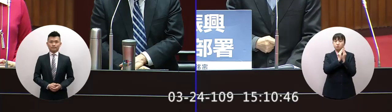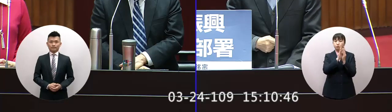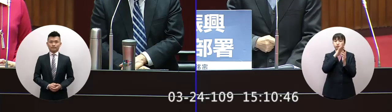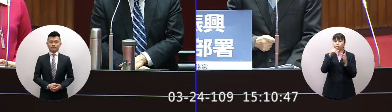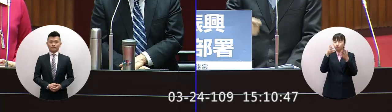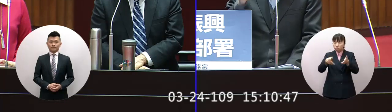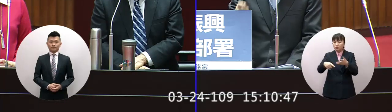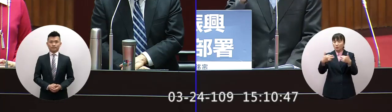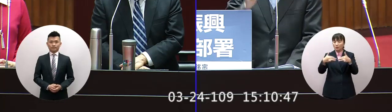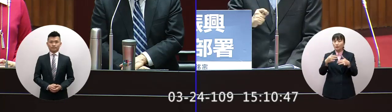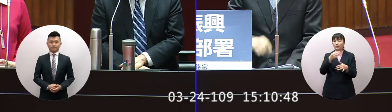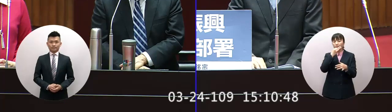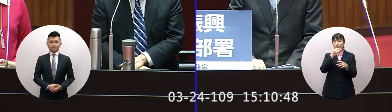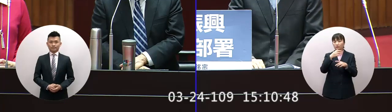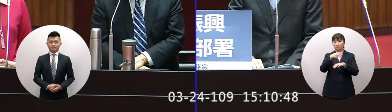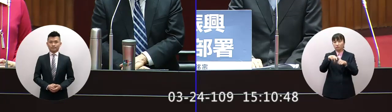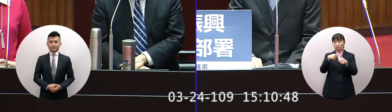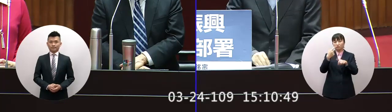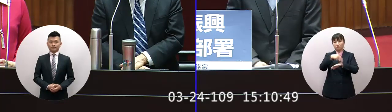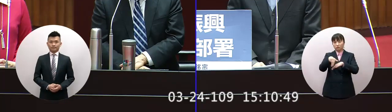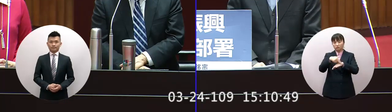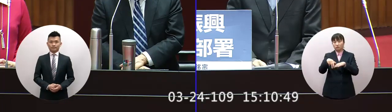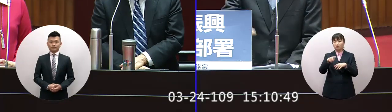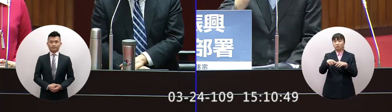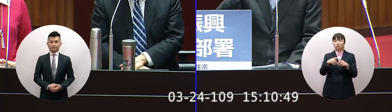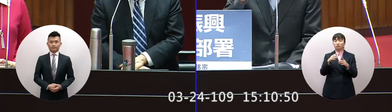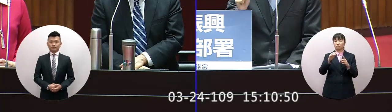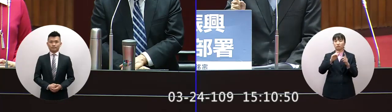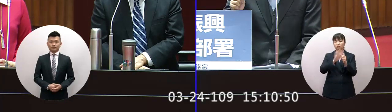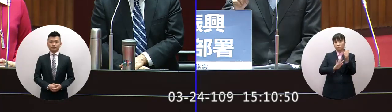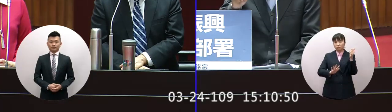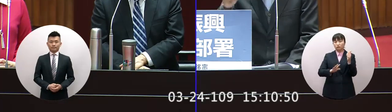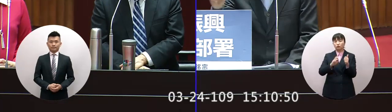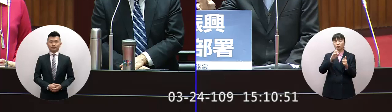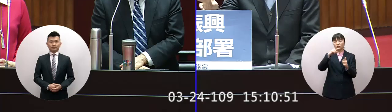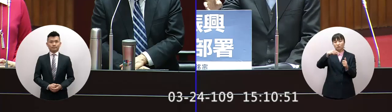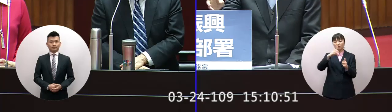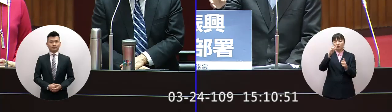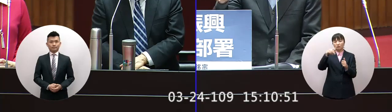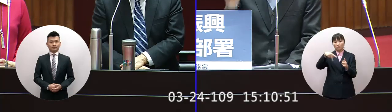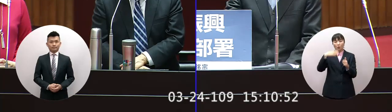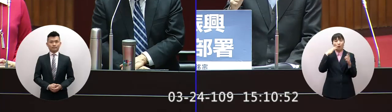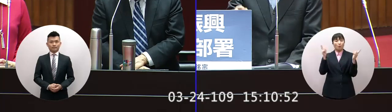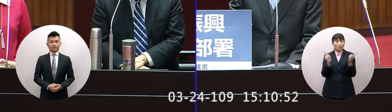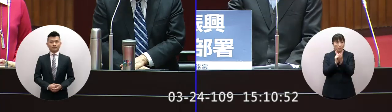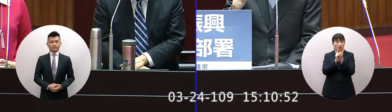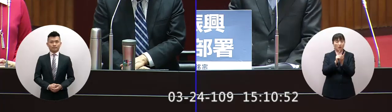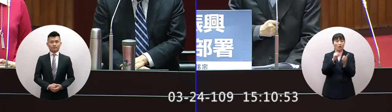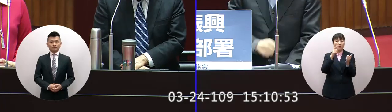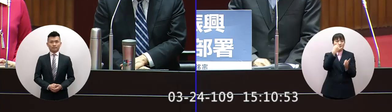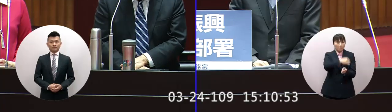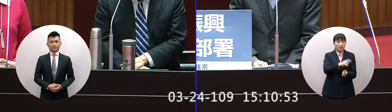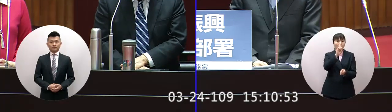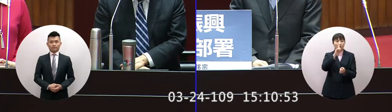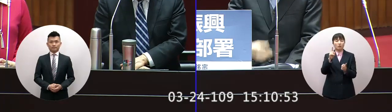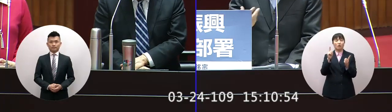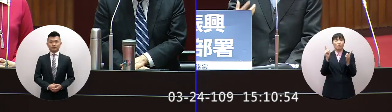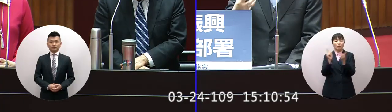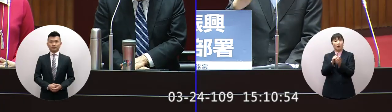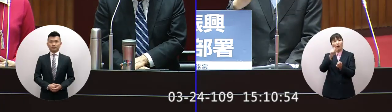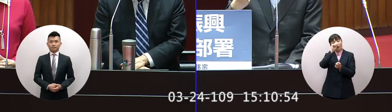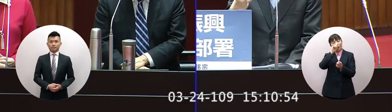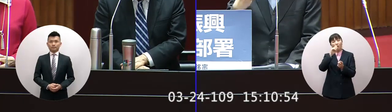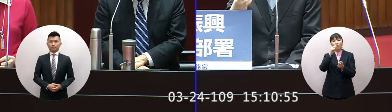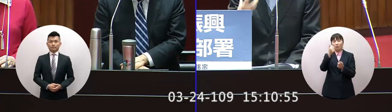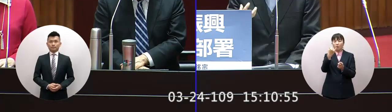有在关注对 GDP 的影响，一般会怎么样？最差会怎么样？最好会怎么样？